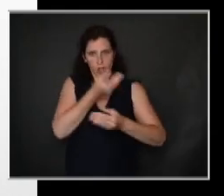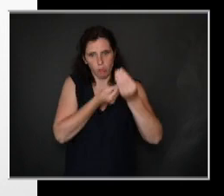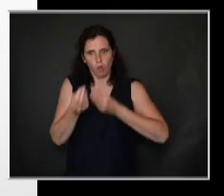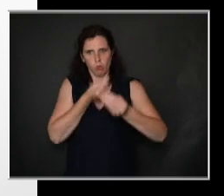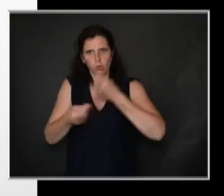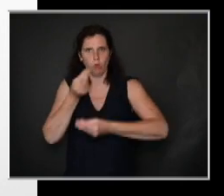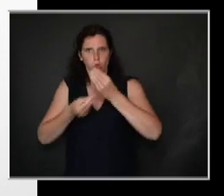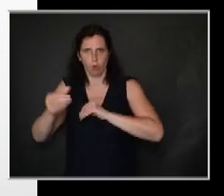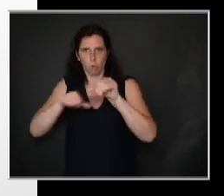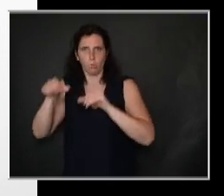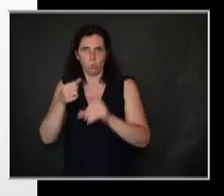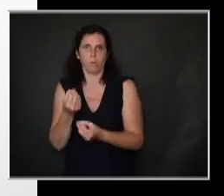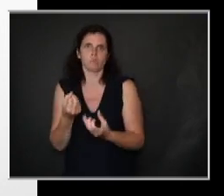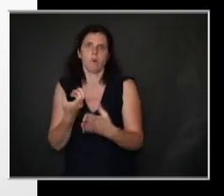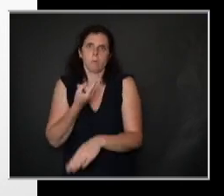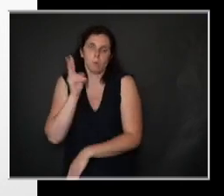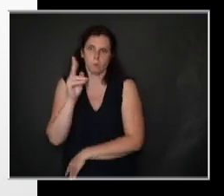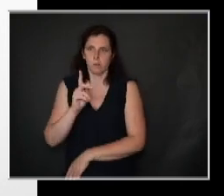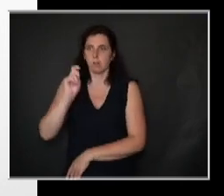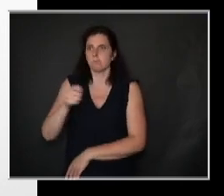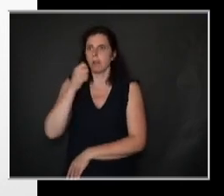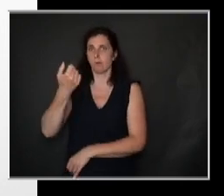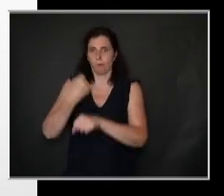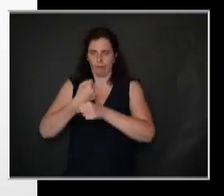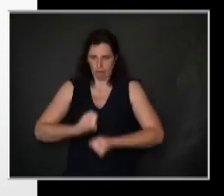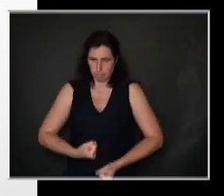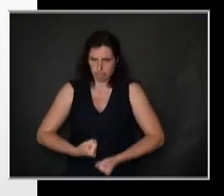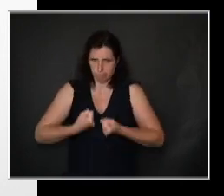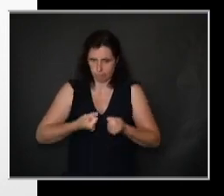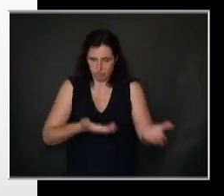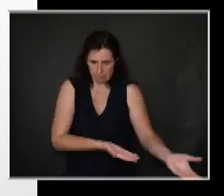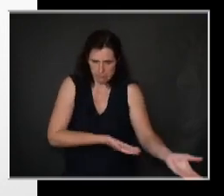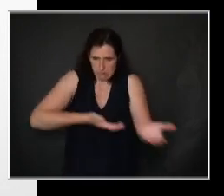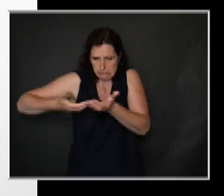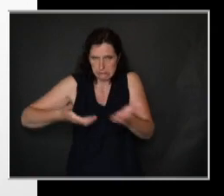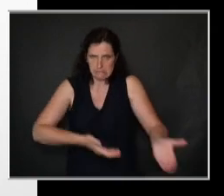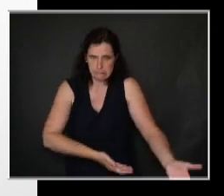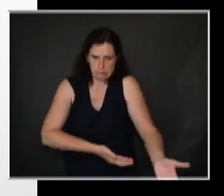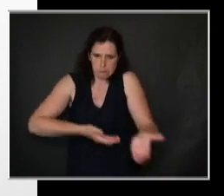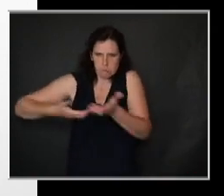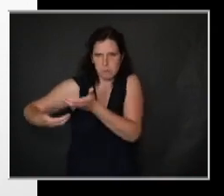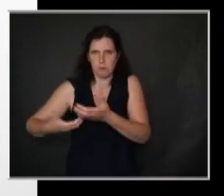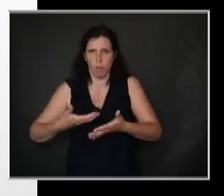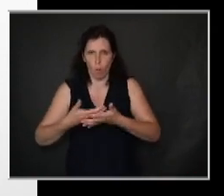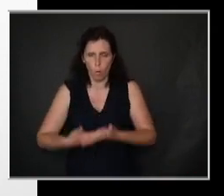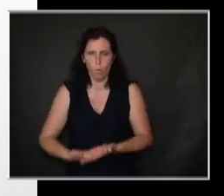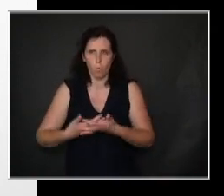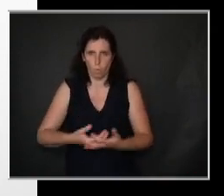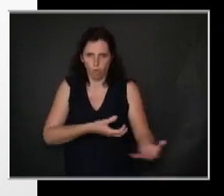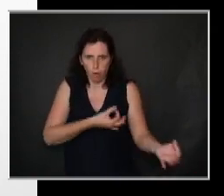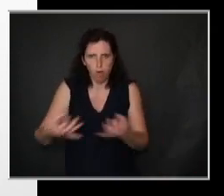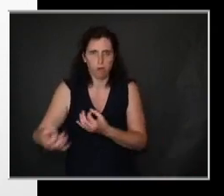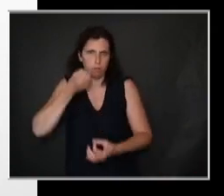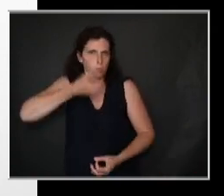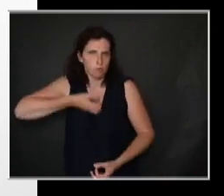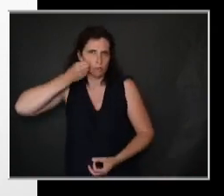à la lombalgie. Alors bien sûr, c'est les travailleurs de force, ceux qui font de la manutention, qui soulèvent des objets lourds. Et ça, de façon répétée, c'est surtout